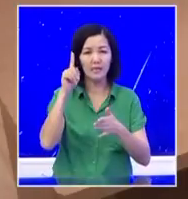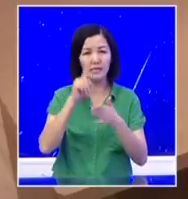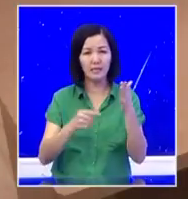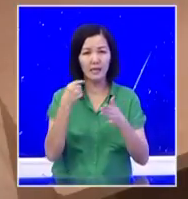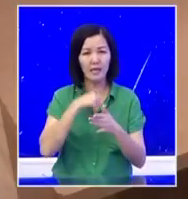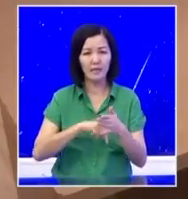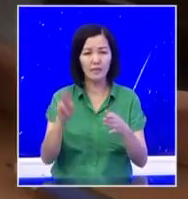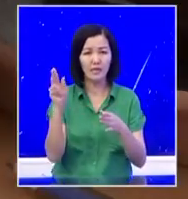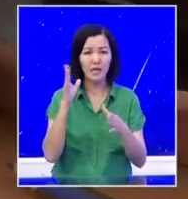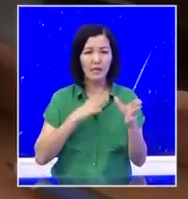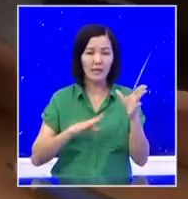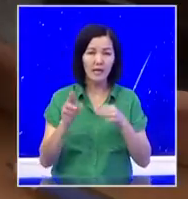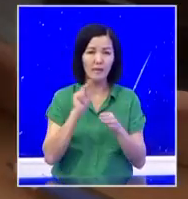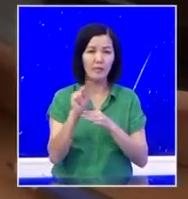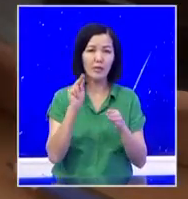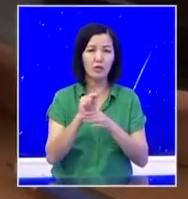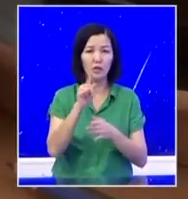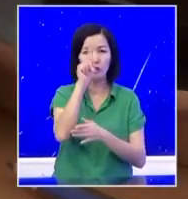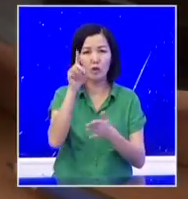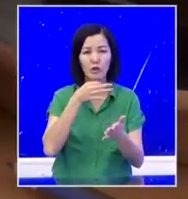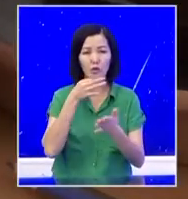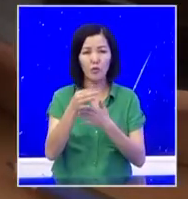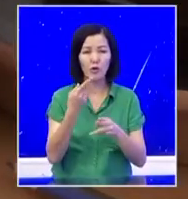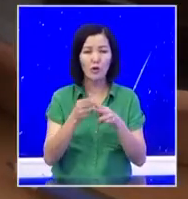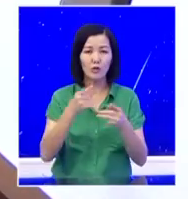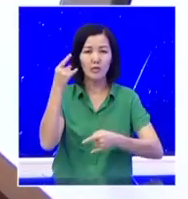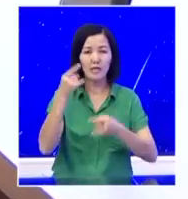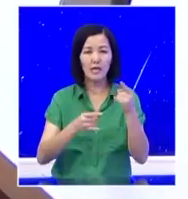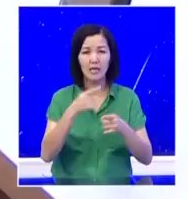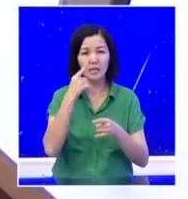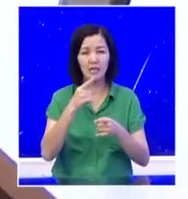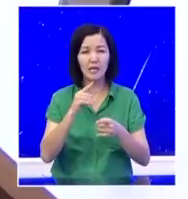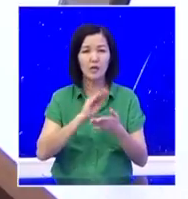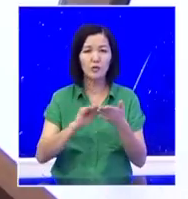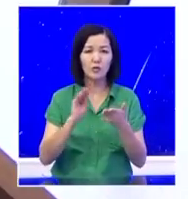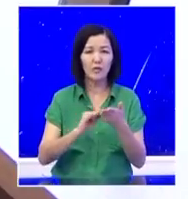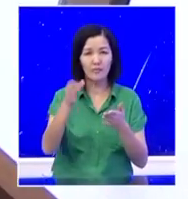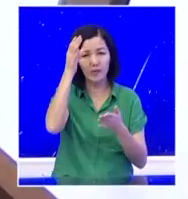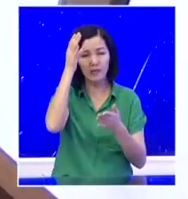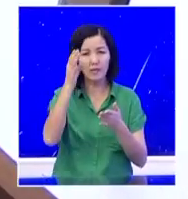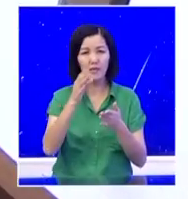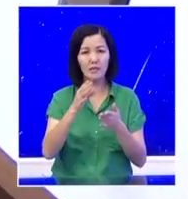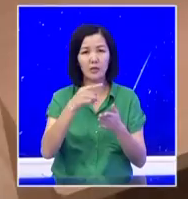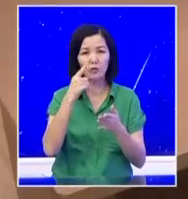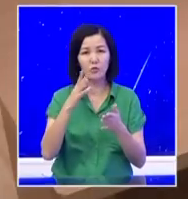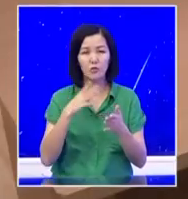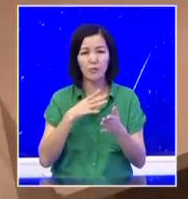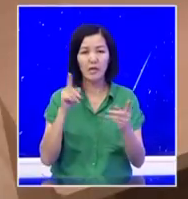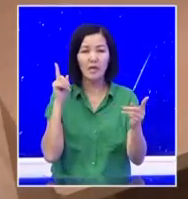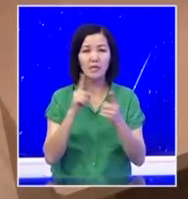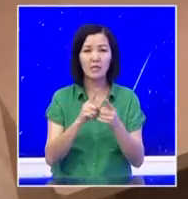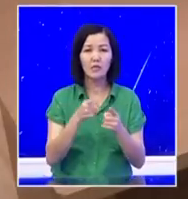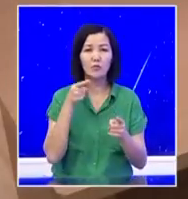адамгершілік тәрбие жайында сұрақтар қойылды. Сондай-ақ телеарнадағы тіл мәселесі, журналистердің біліктілігі тұрғысында да сөз